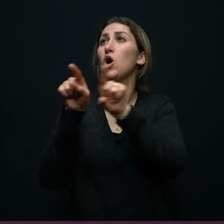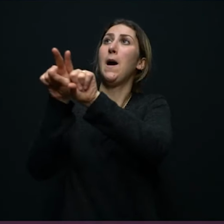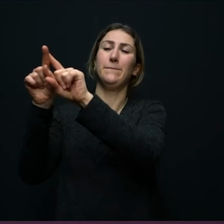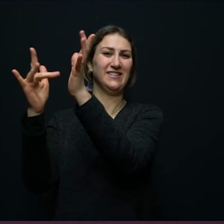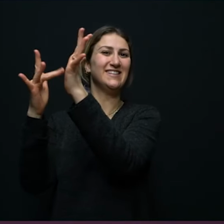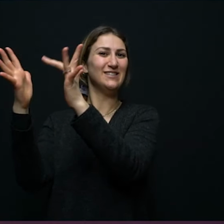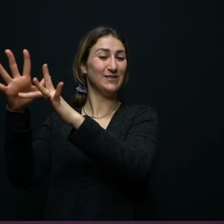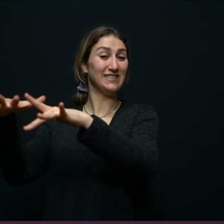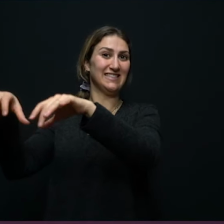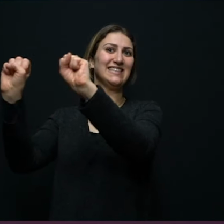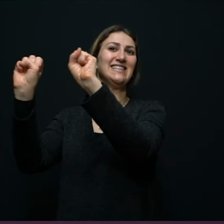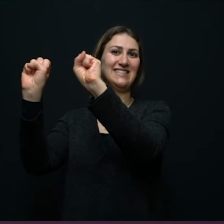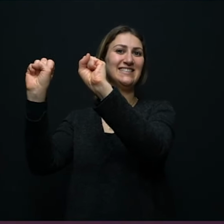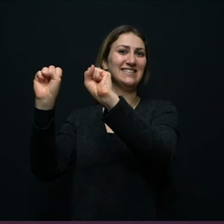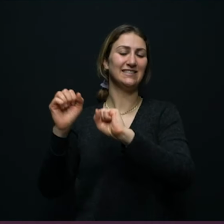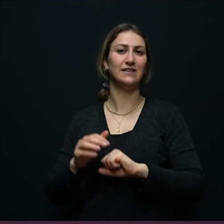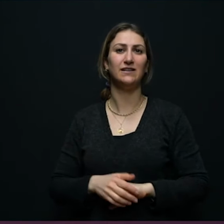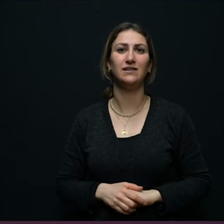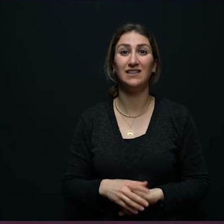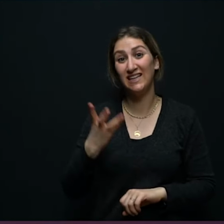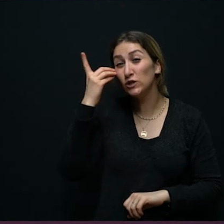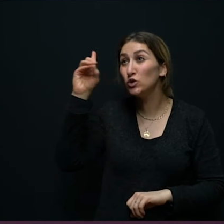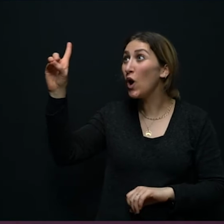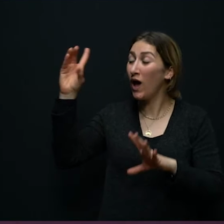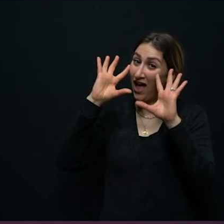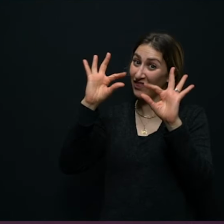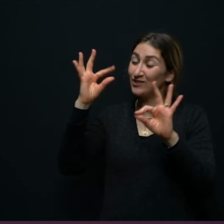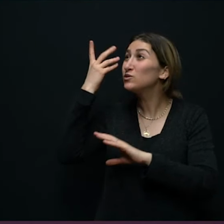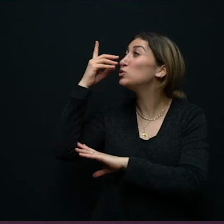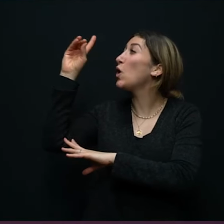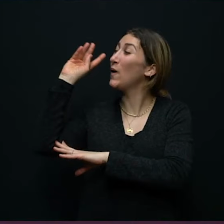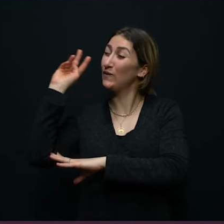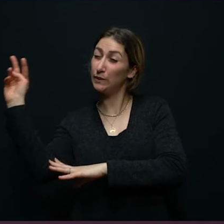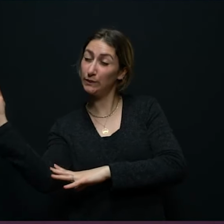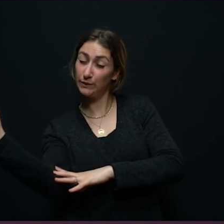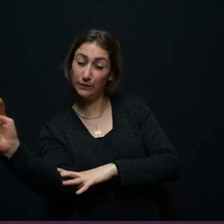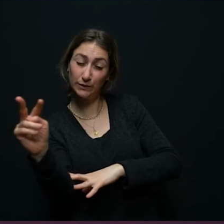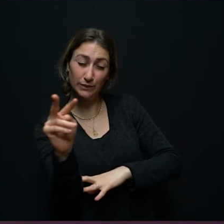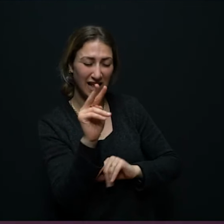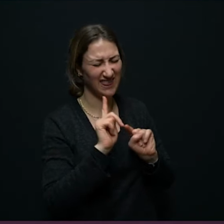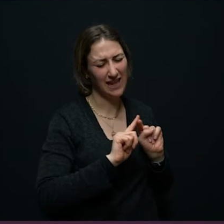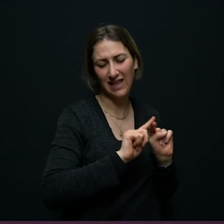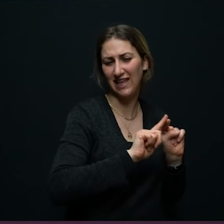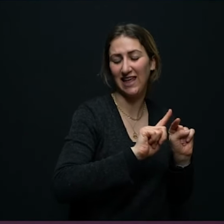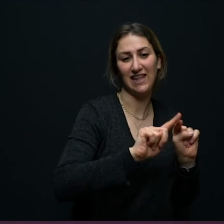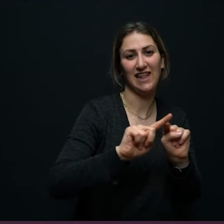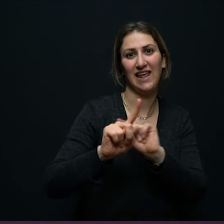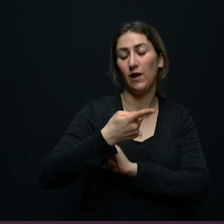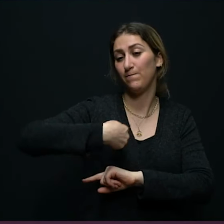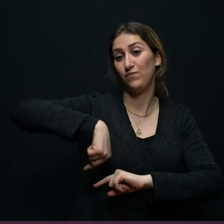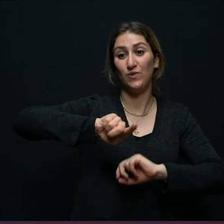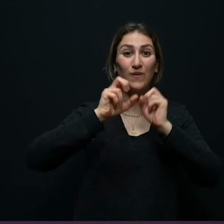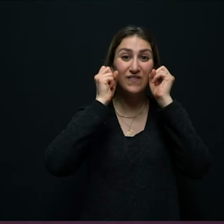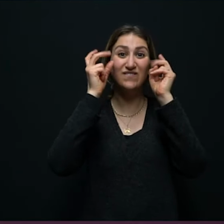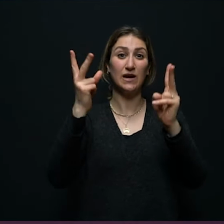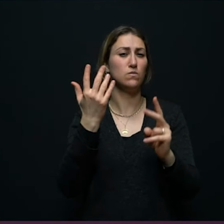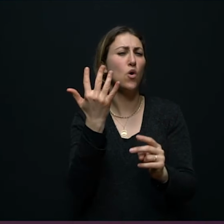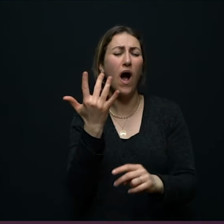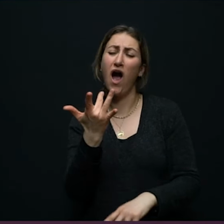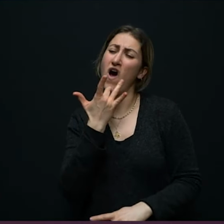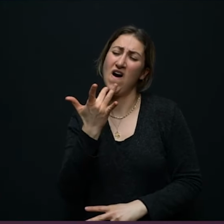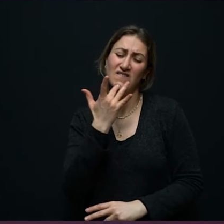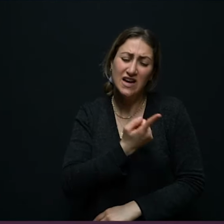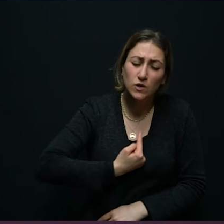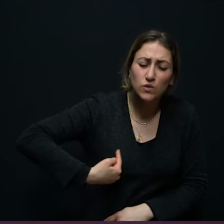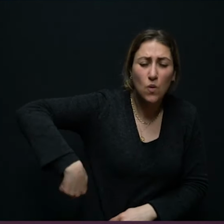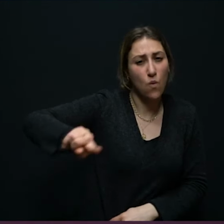dieu s'intéresse aux moindres détails de notre vie il veut que nous comprenions quels sont les bénédictions qui sont attachés à la sainteté parce